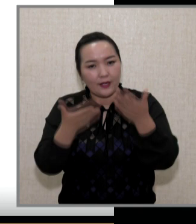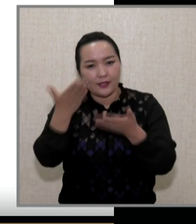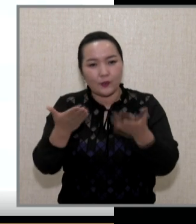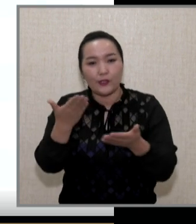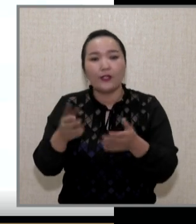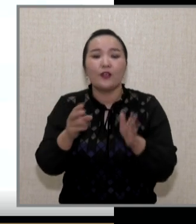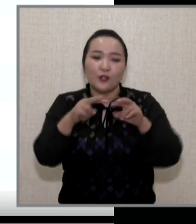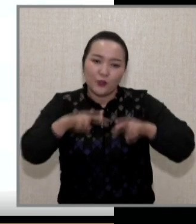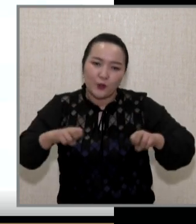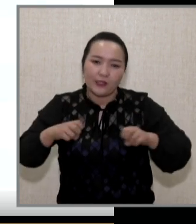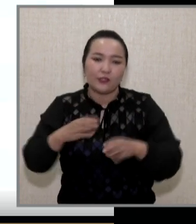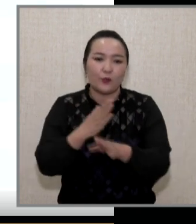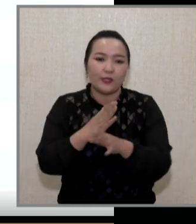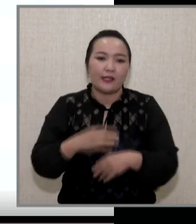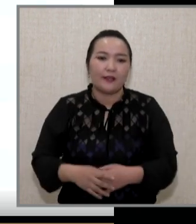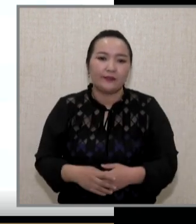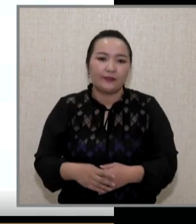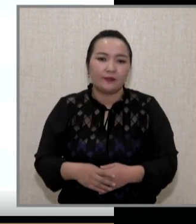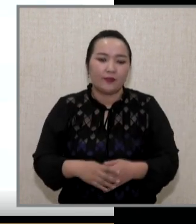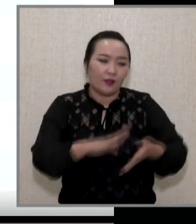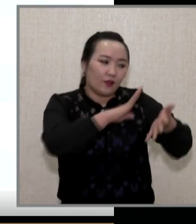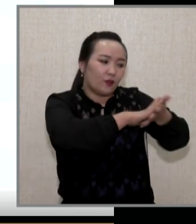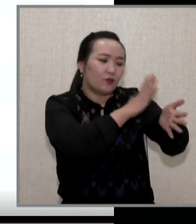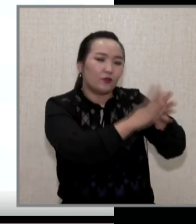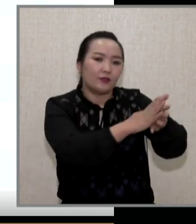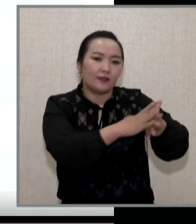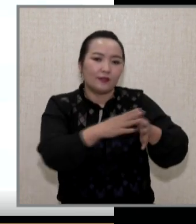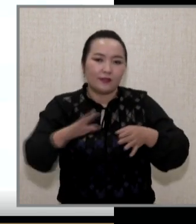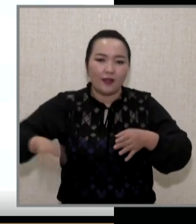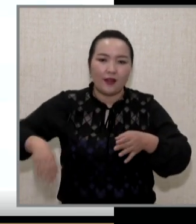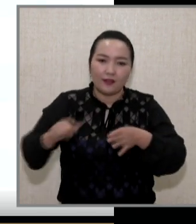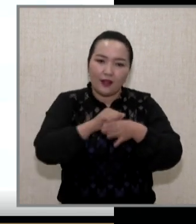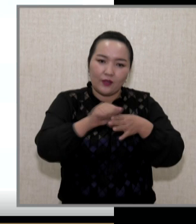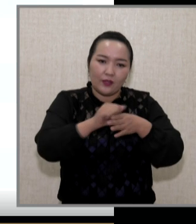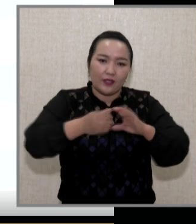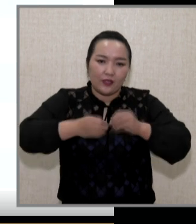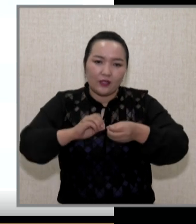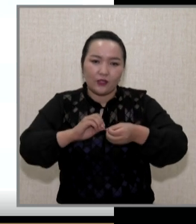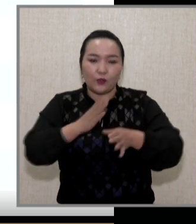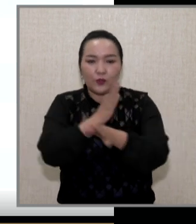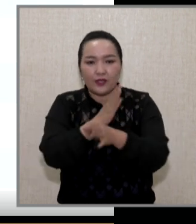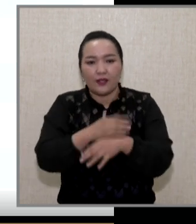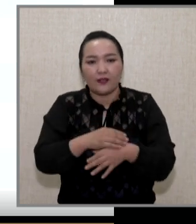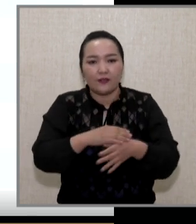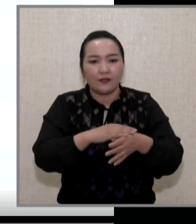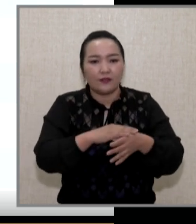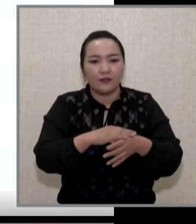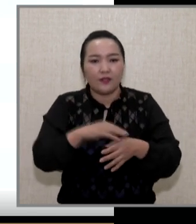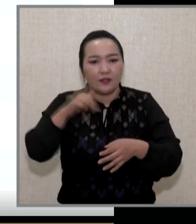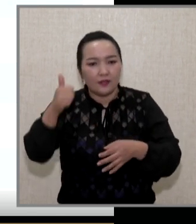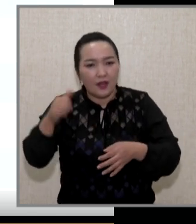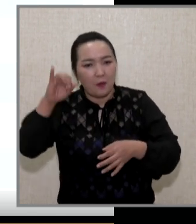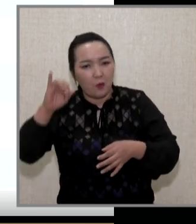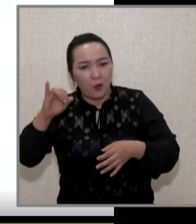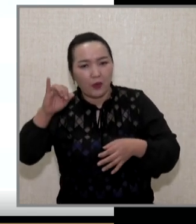судаллаа. За өнөөдрийн үзсэн хичээлгээ баттгаад дараах даалгавруудыг үздгээрэй. За үүнд хүснэгтэн